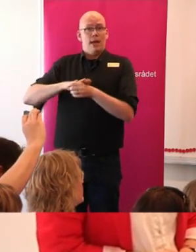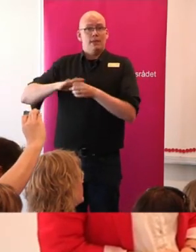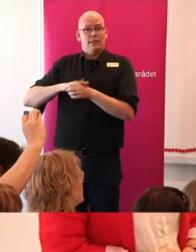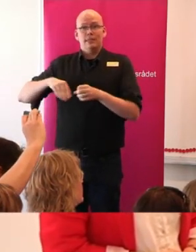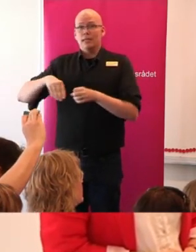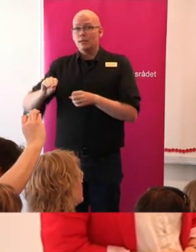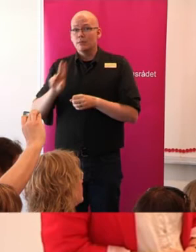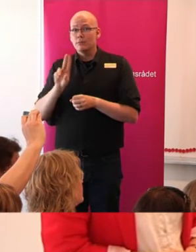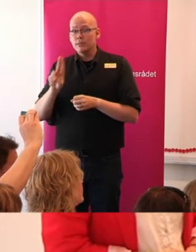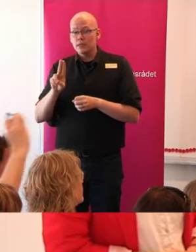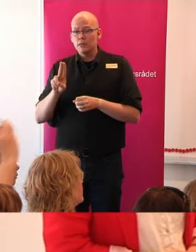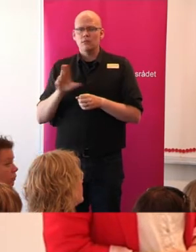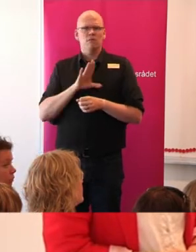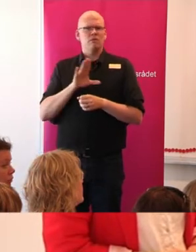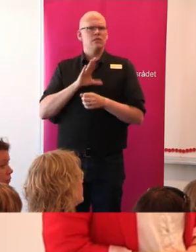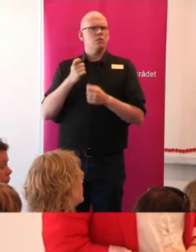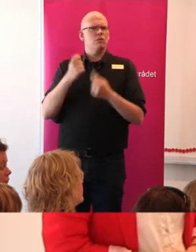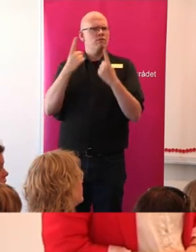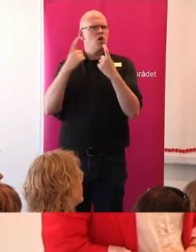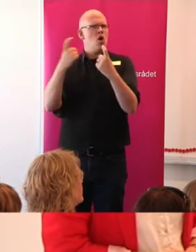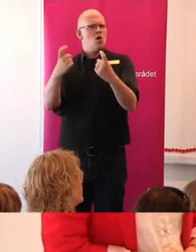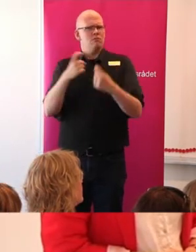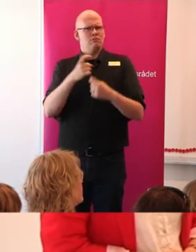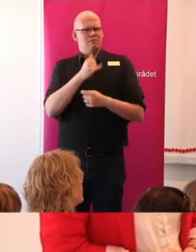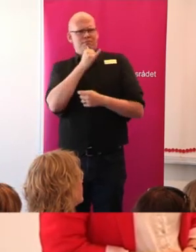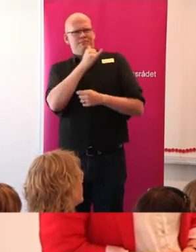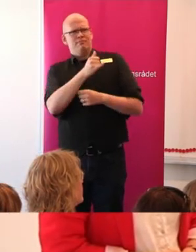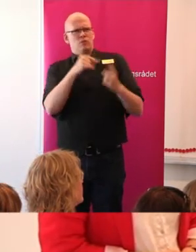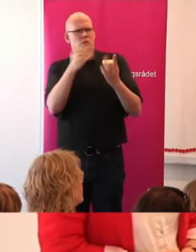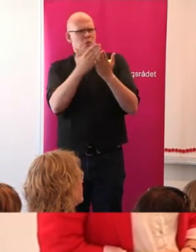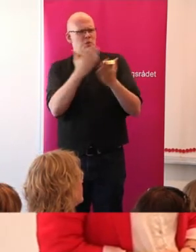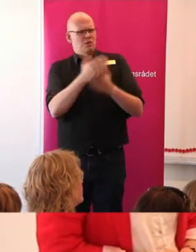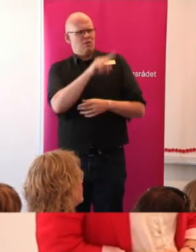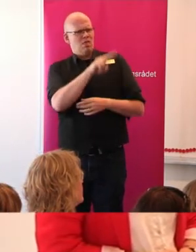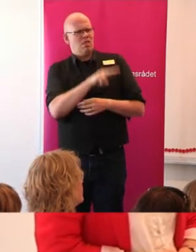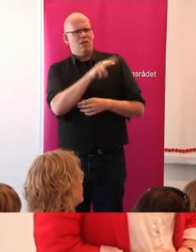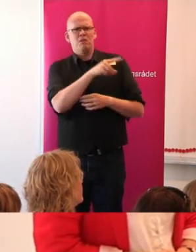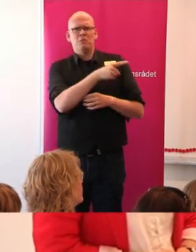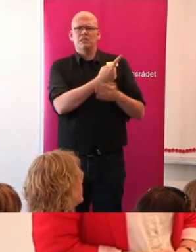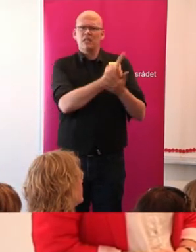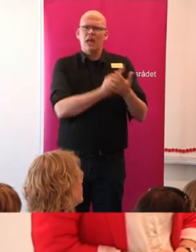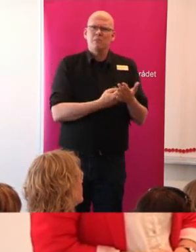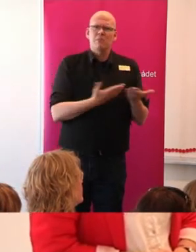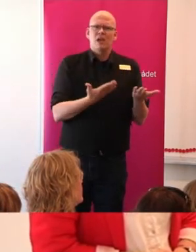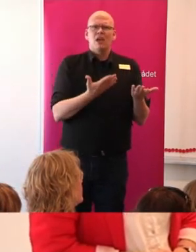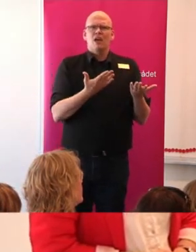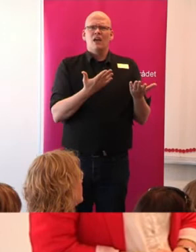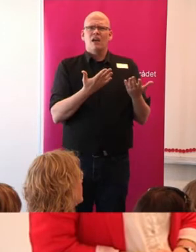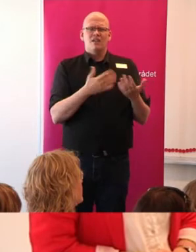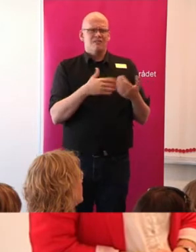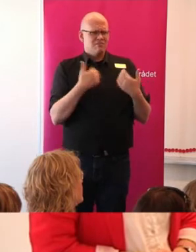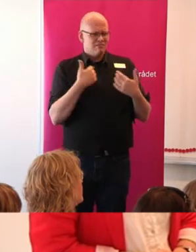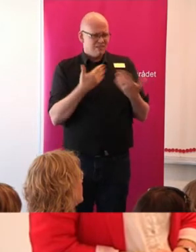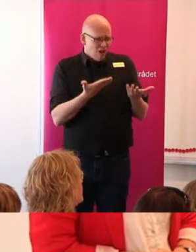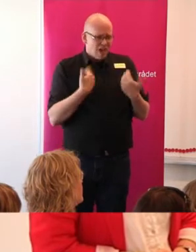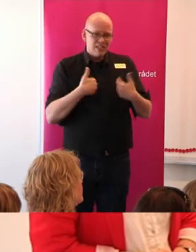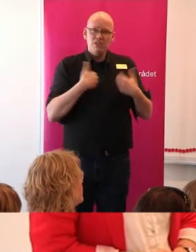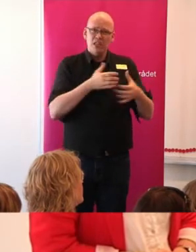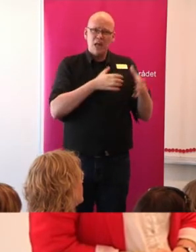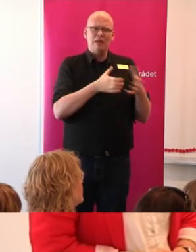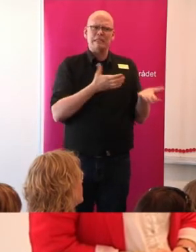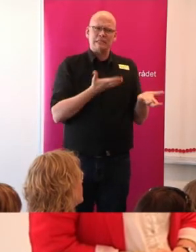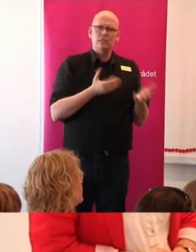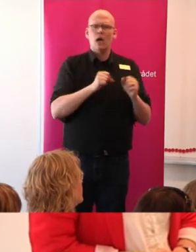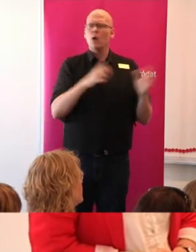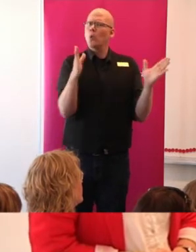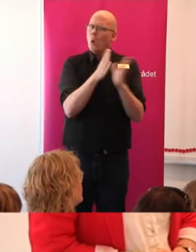Det fanns en fördom mot folkhögskolorna om, stämmer det verkligen att de är bra, att de är individanpassade, det ska vara